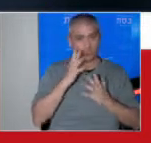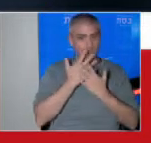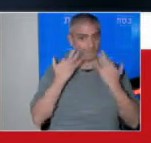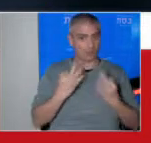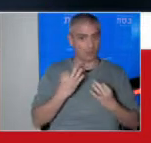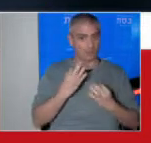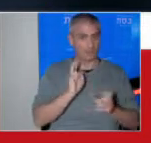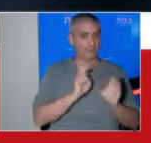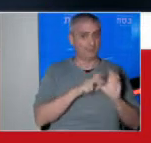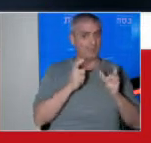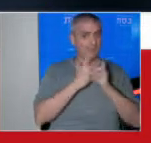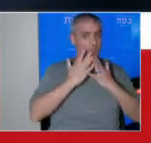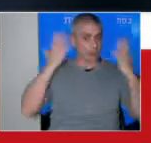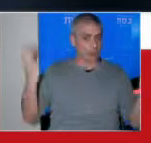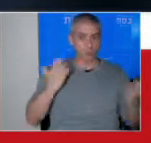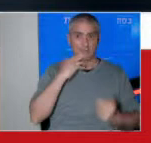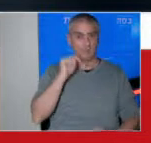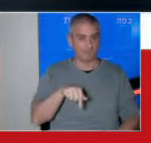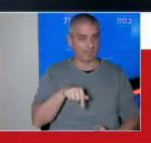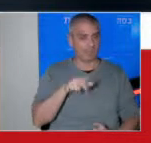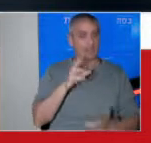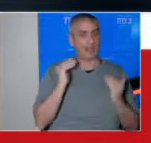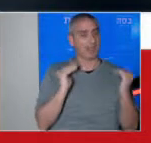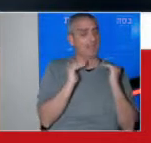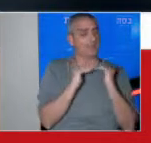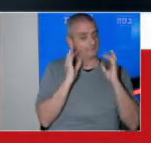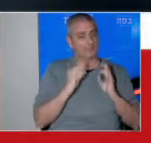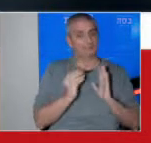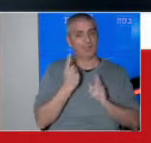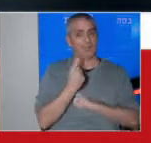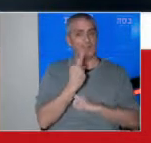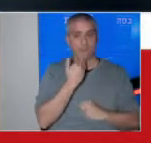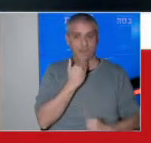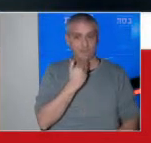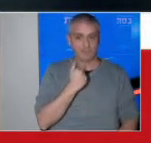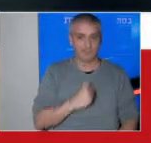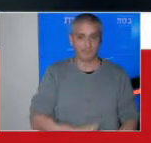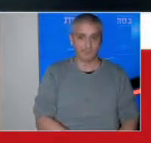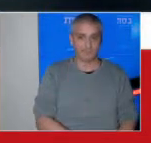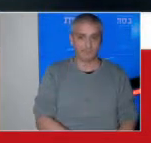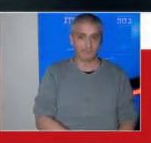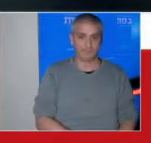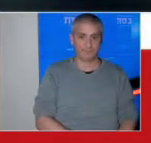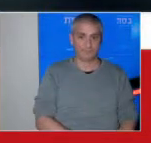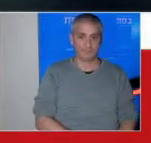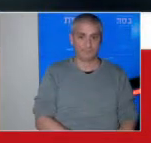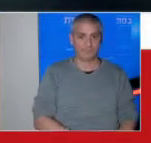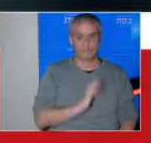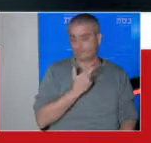ברור, את הכניסה של הגדולות האלה לישראל, כלומר, התאמה לצרכן הישראלי? כן, אם הם מכריזים שהם מגיעים לפה, אני מאמינה